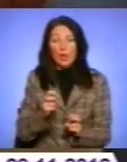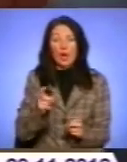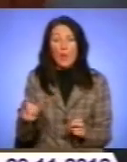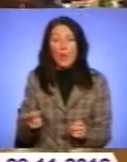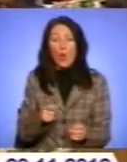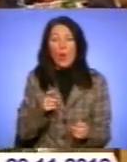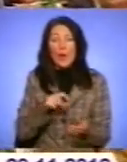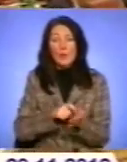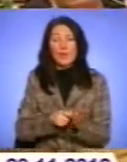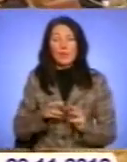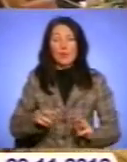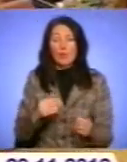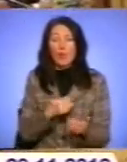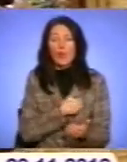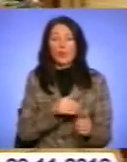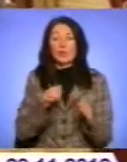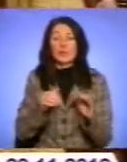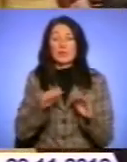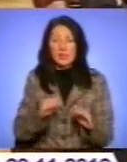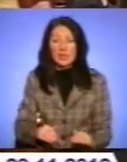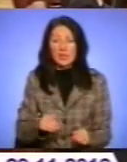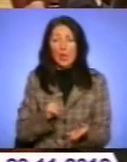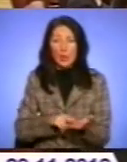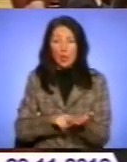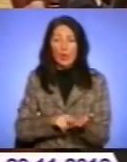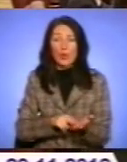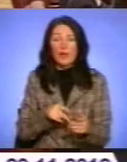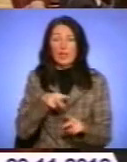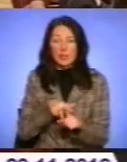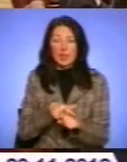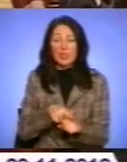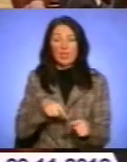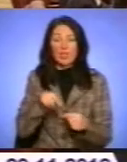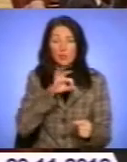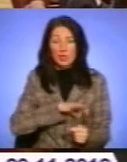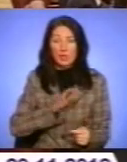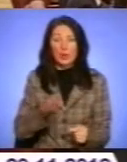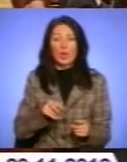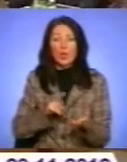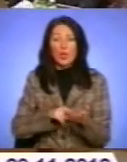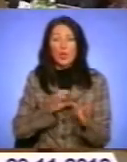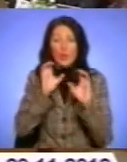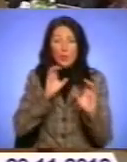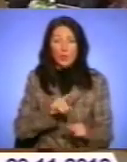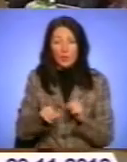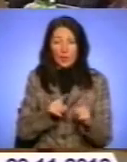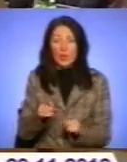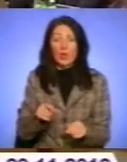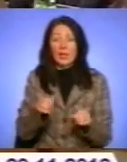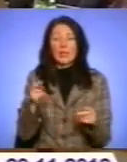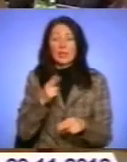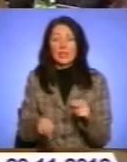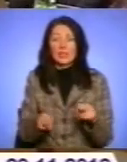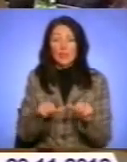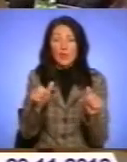на бізнес. 17 грудня набуває чинності закон про внесення змін до податкового кодексу. Повністю завершиться формування єдиного вікна. Не потрібно